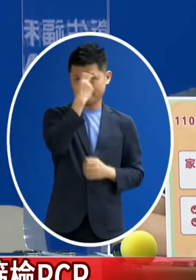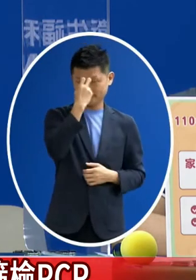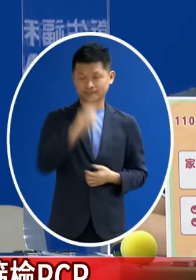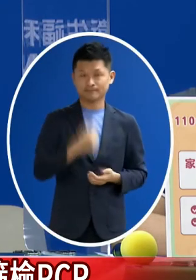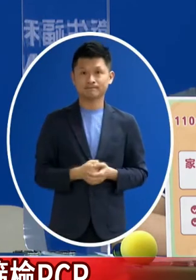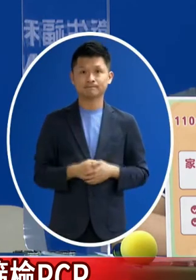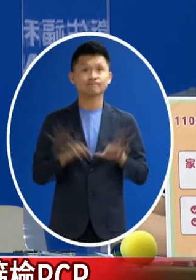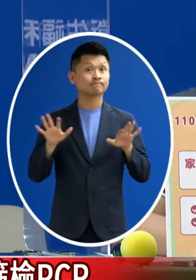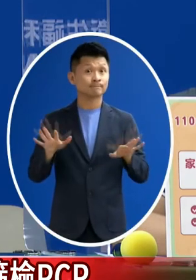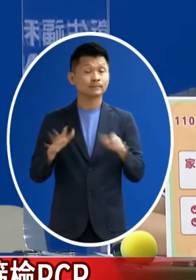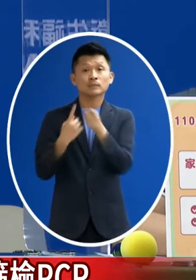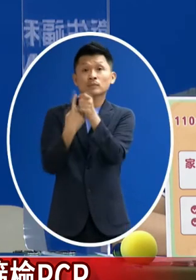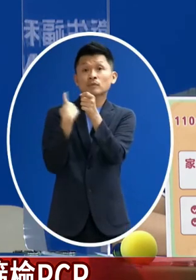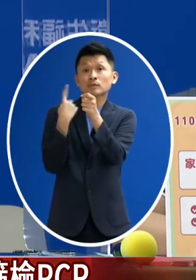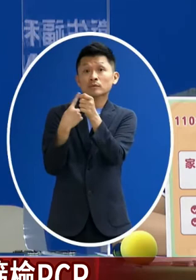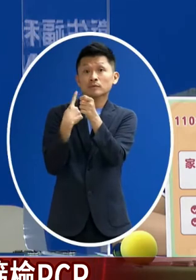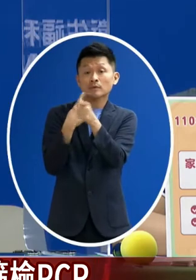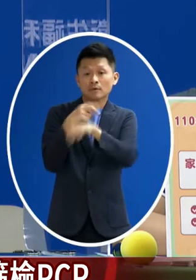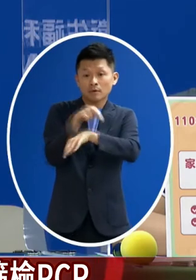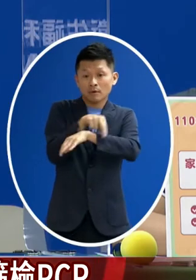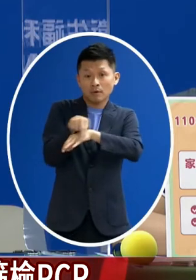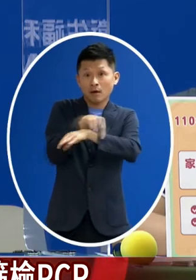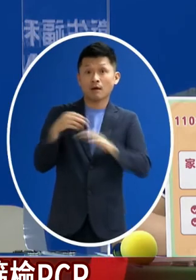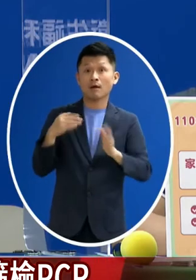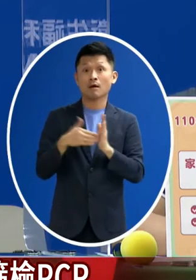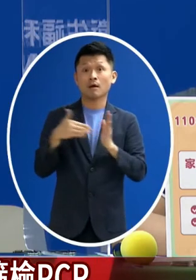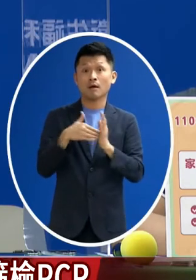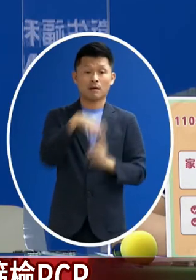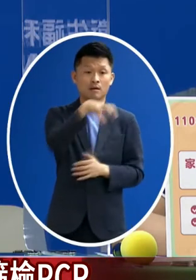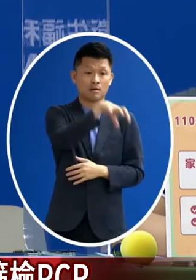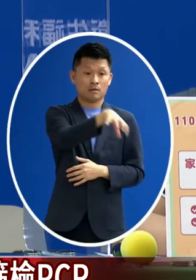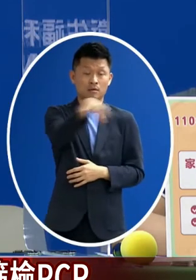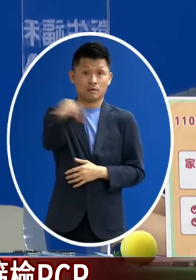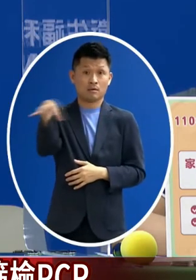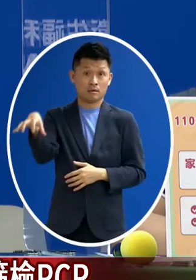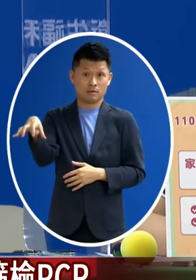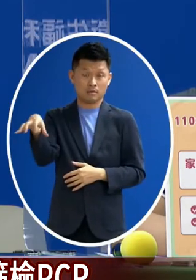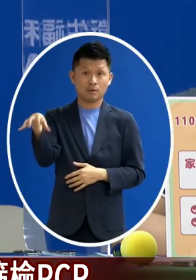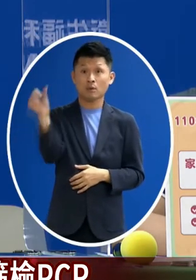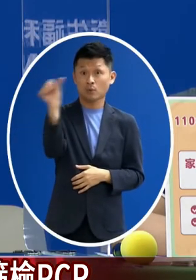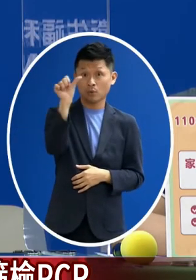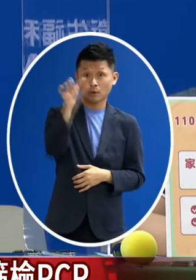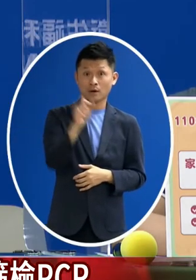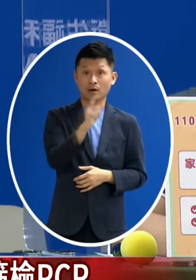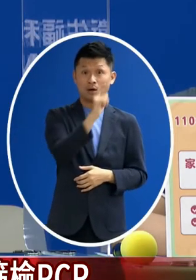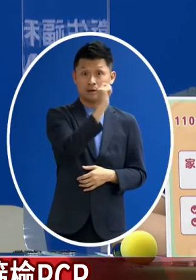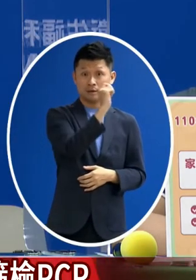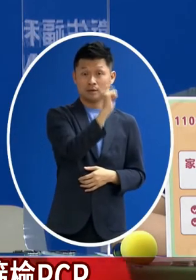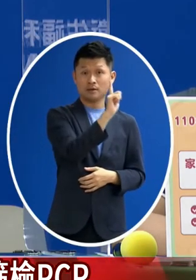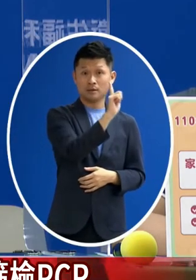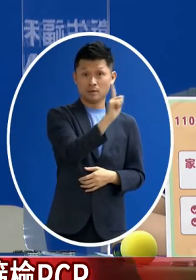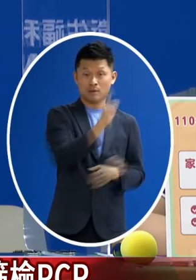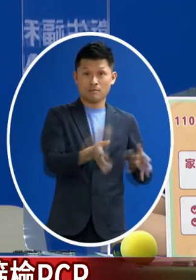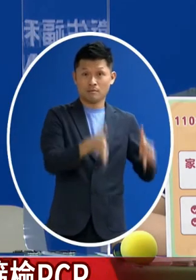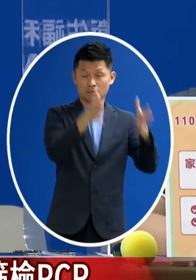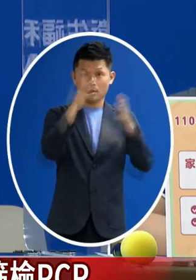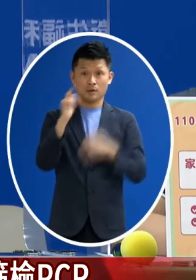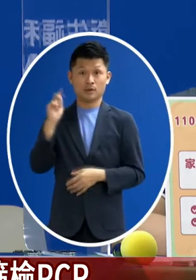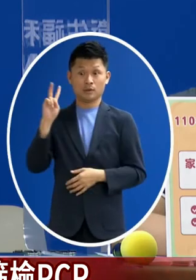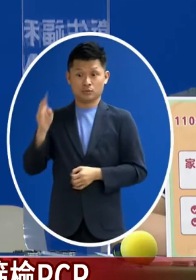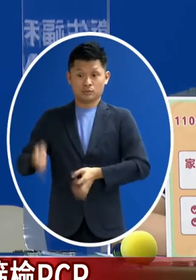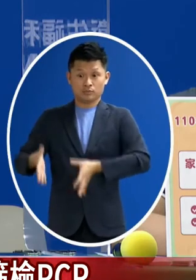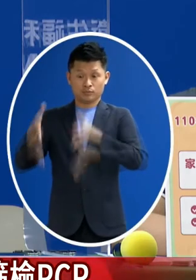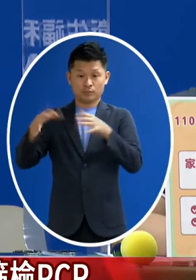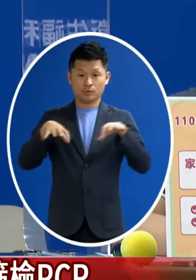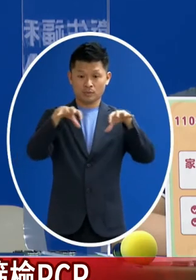是用我们在去年建制的5个采检在 T1 跟 T2 我们各自建制